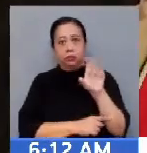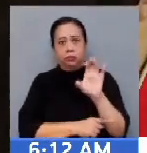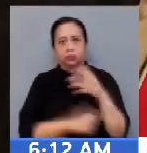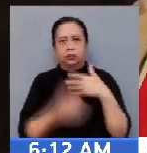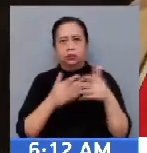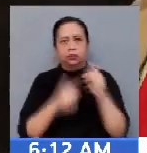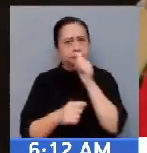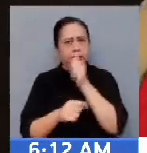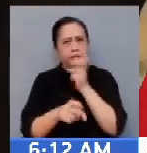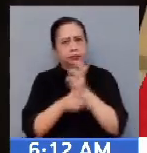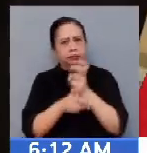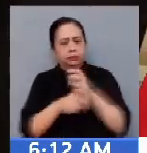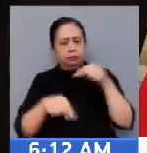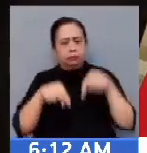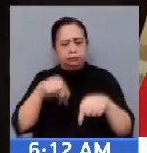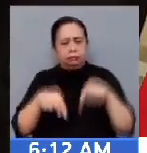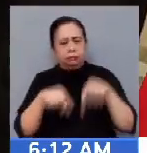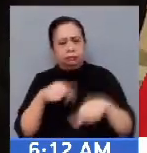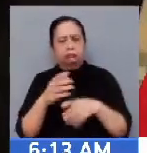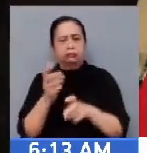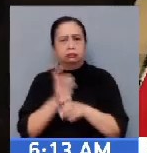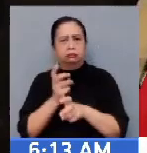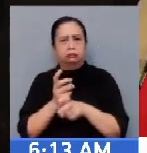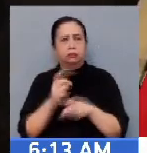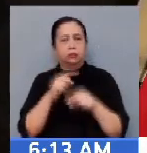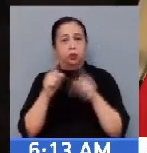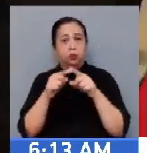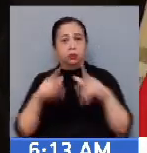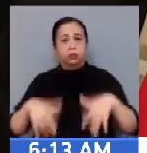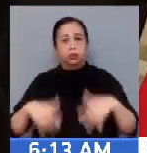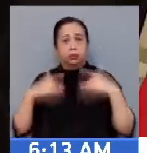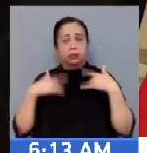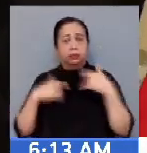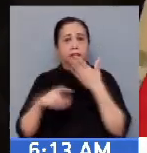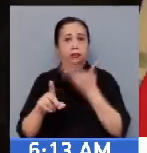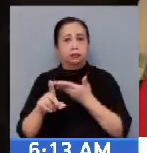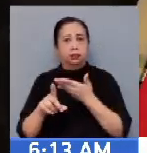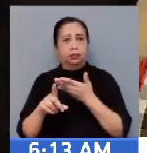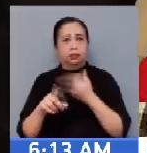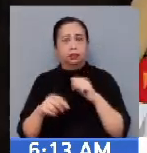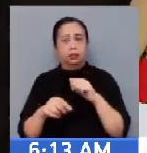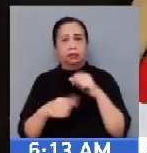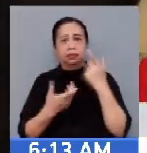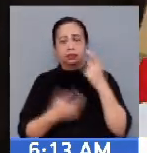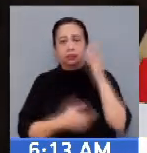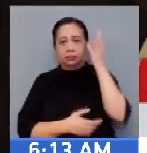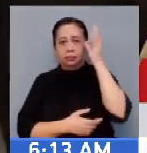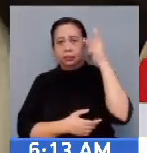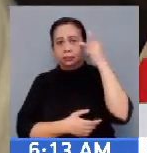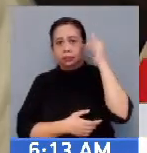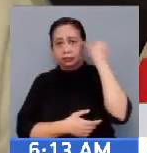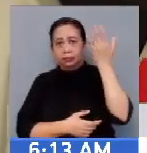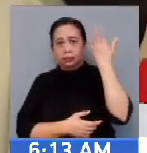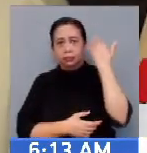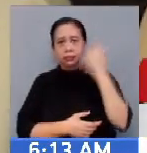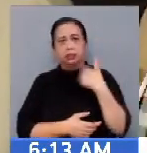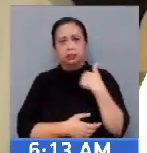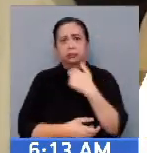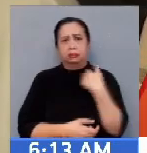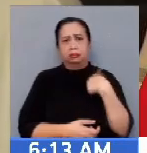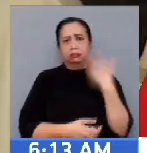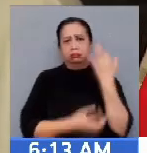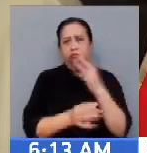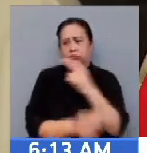actually, nung nabubuhay pa yung kanyang si Ronnie po, si Fernando po, may hospital kami noon. Sa